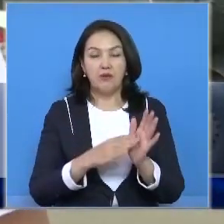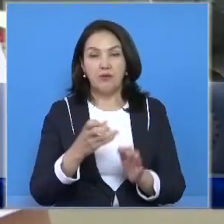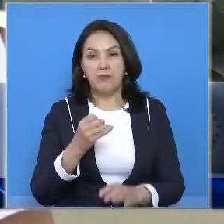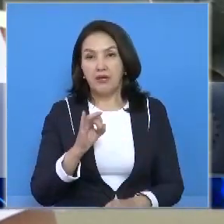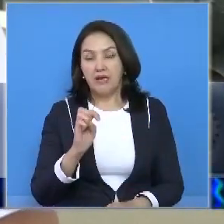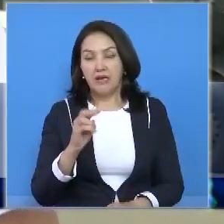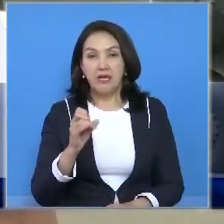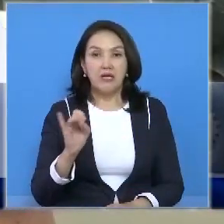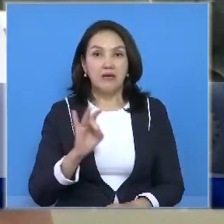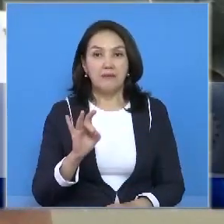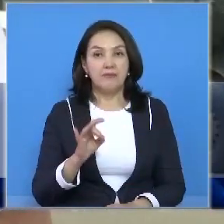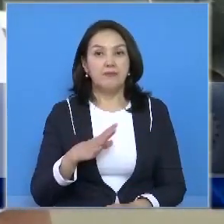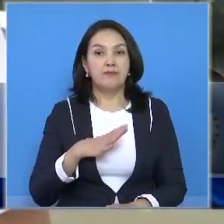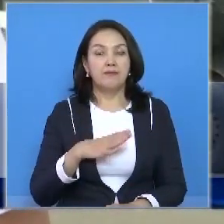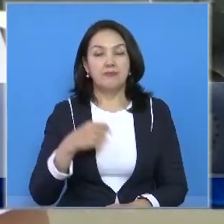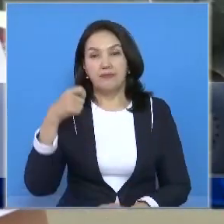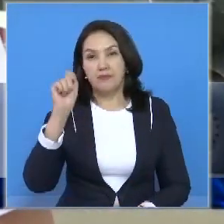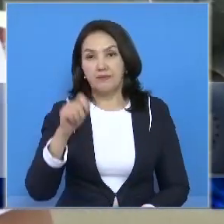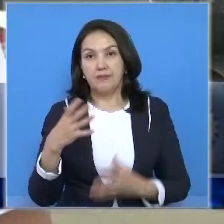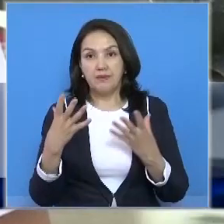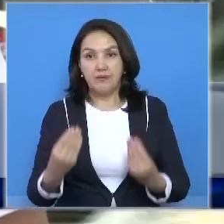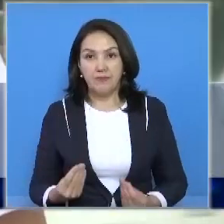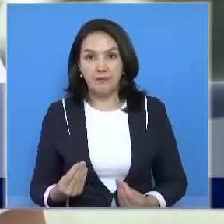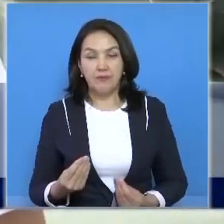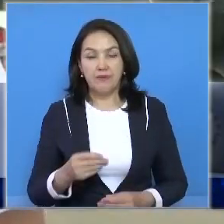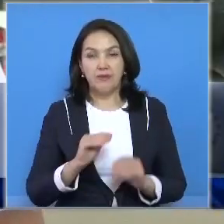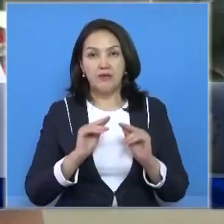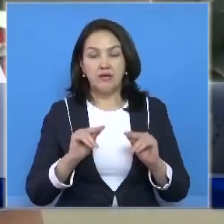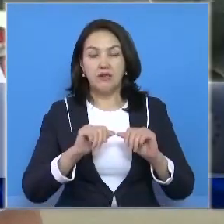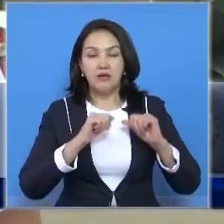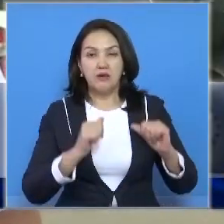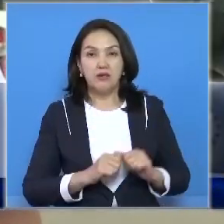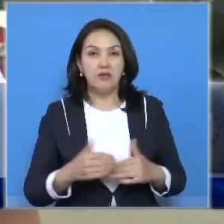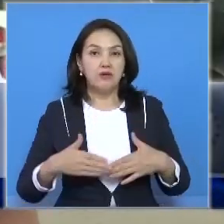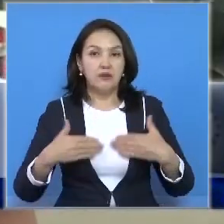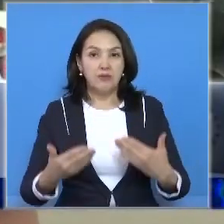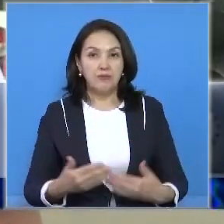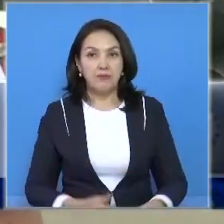мамыр Ұлы Отан соғысының жеңіс күнімен шын жүректен барша ақтөбеліктерді құттықтаймын.